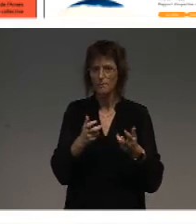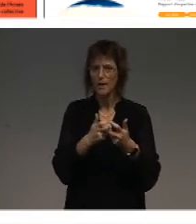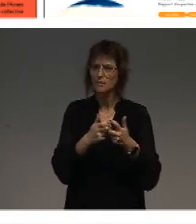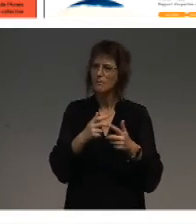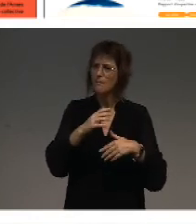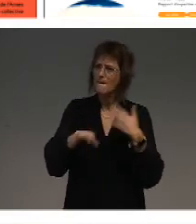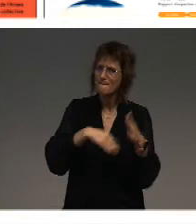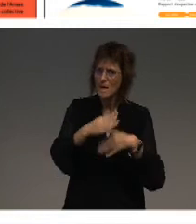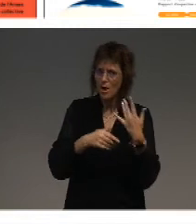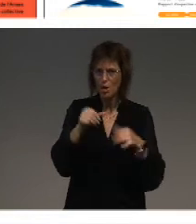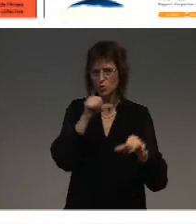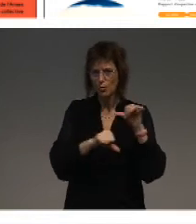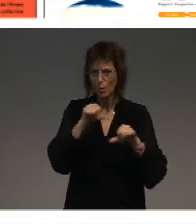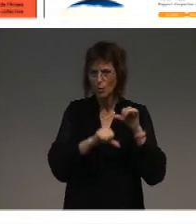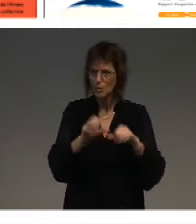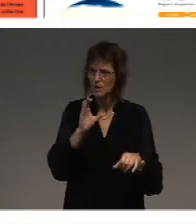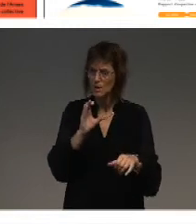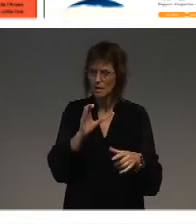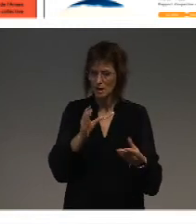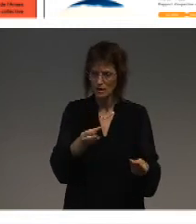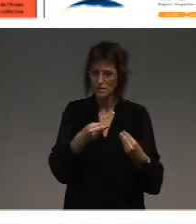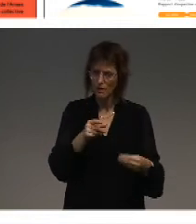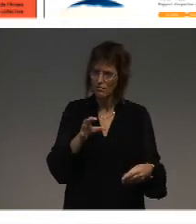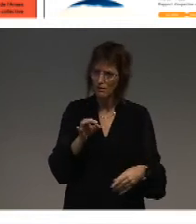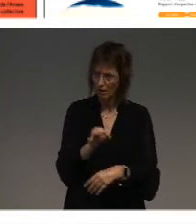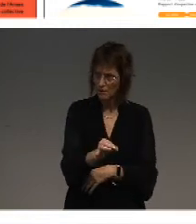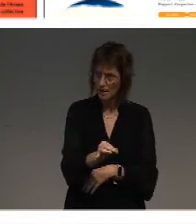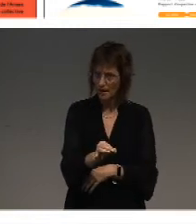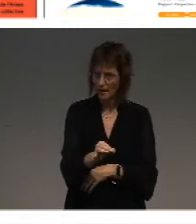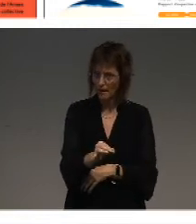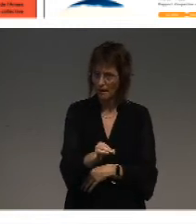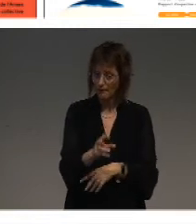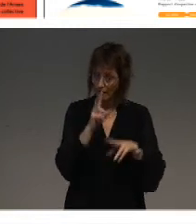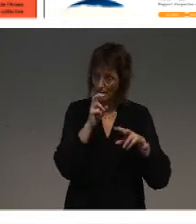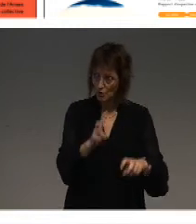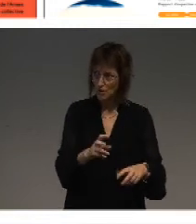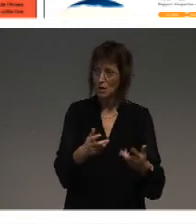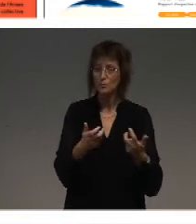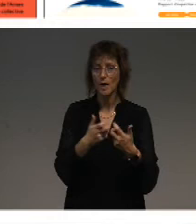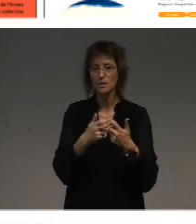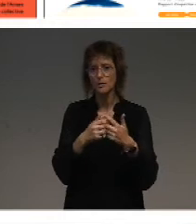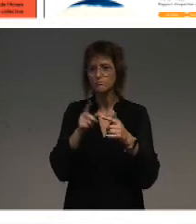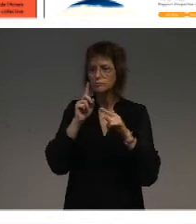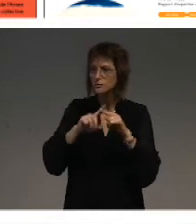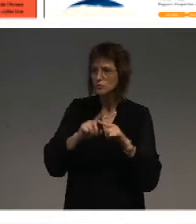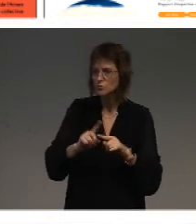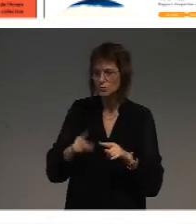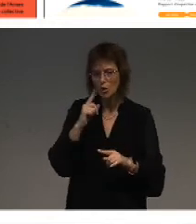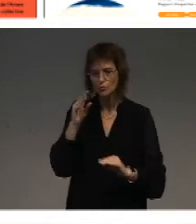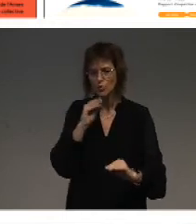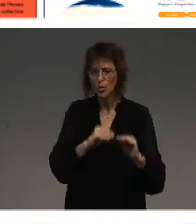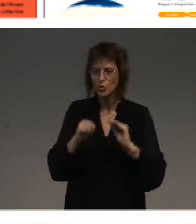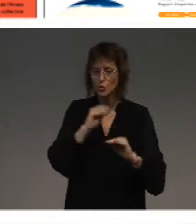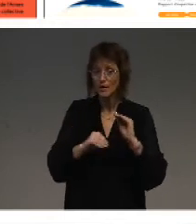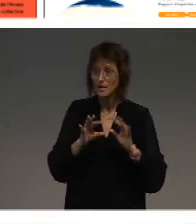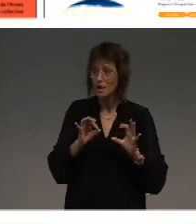des procédés cancérigènes. Récemment, on a rendu un certain nombre de travaux, notamment sur les substances cytotoxiques, cytostatiques, qui permettent de traiter les cancers et les